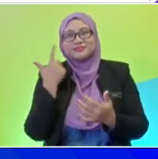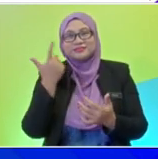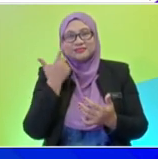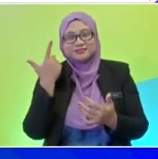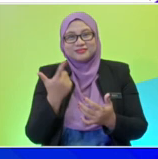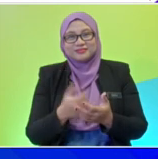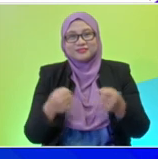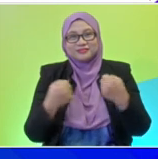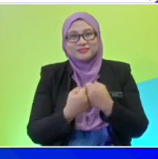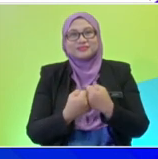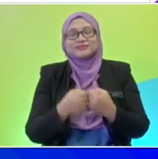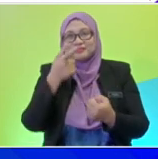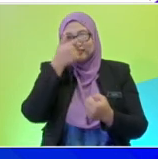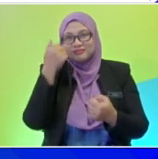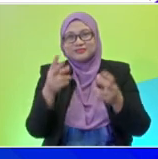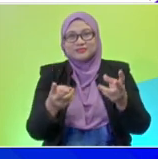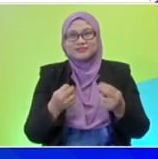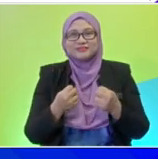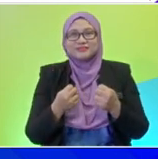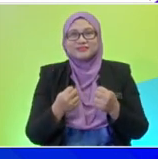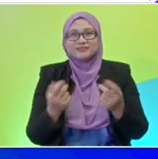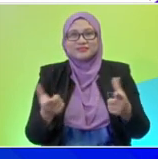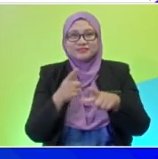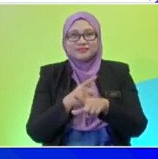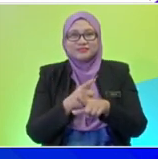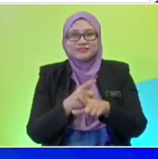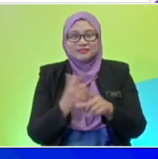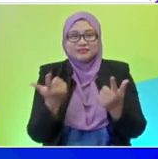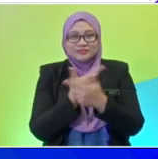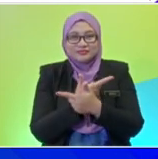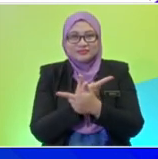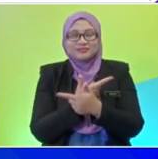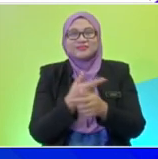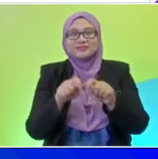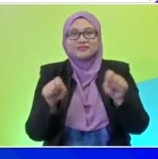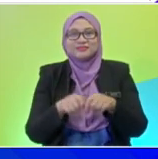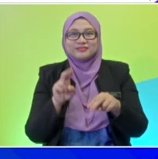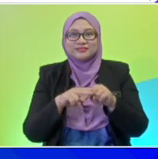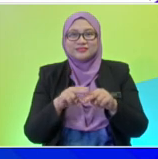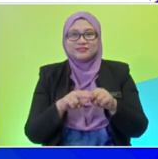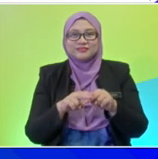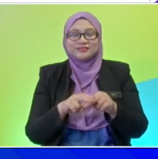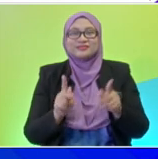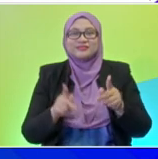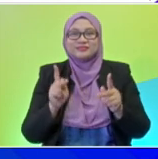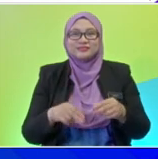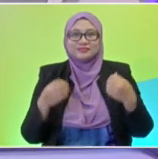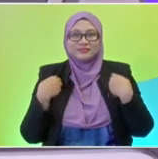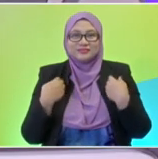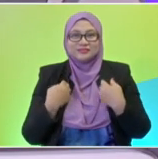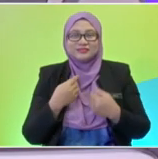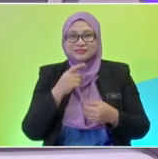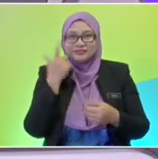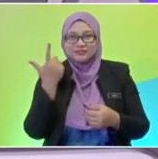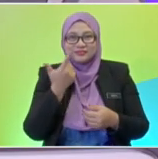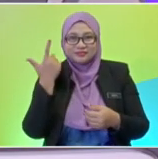di tengah atau duduk di tepi kan selalu selalu berlaku begini kalau adik-adik biasanya di rumah biasa buat macam ini kita tengok hari ini